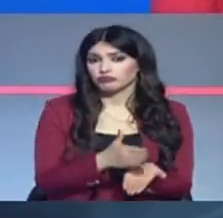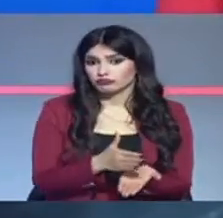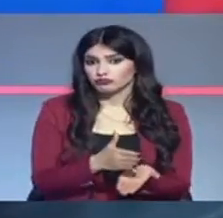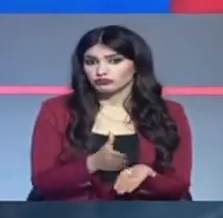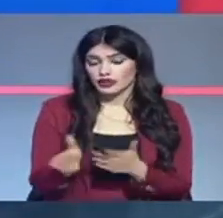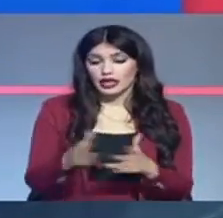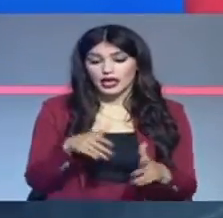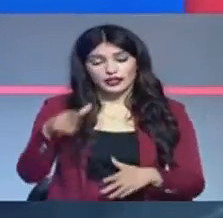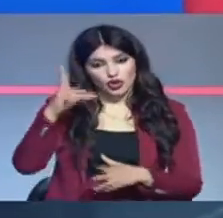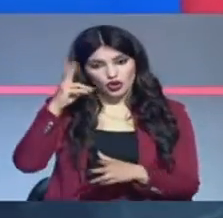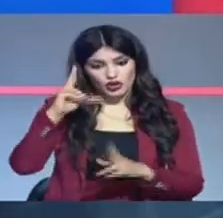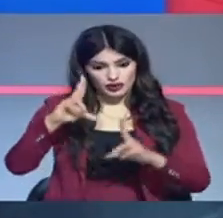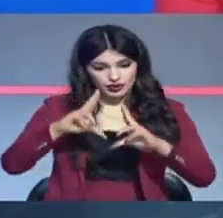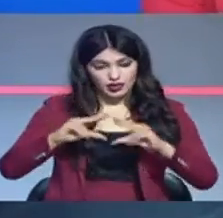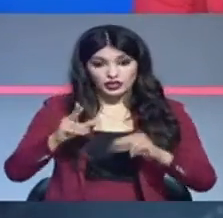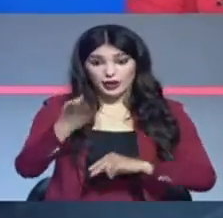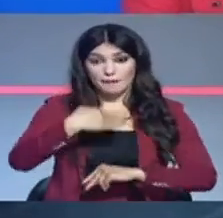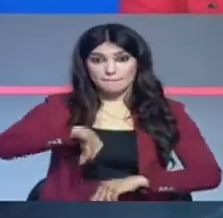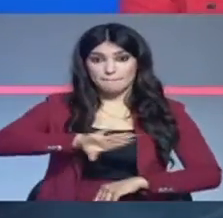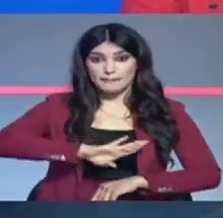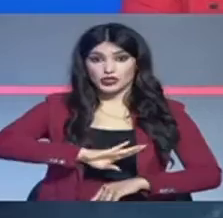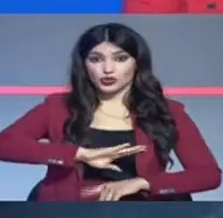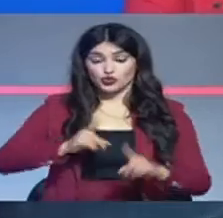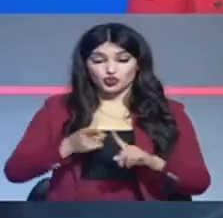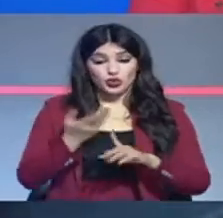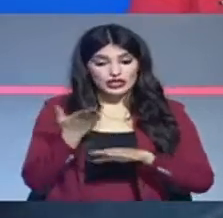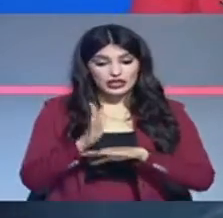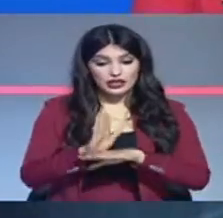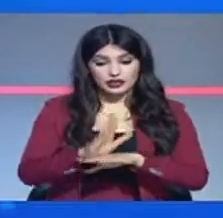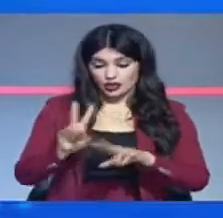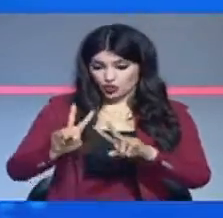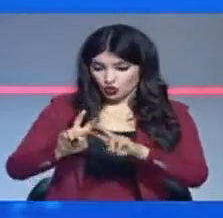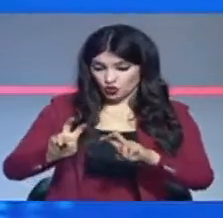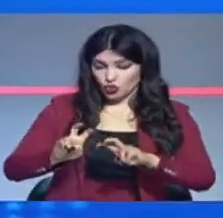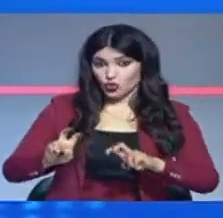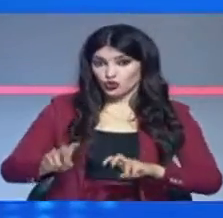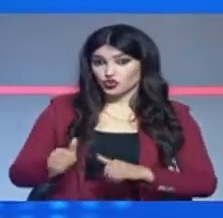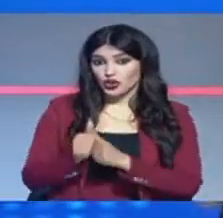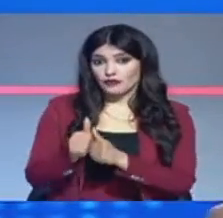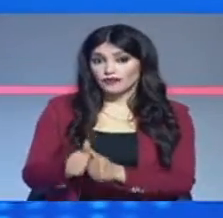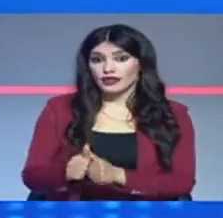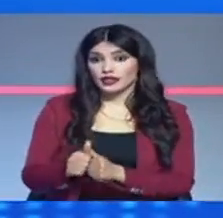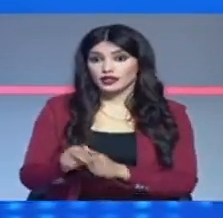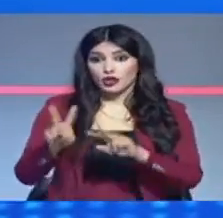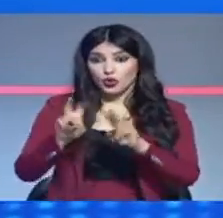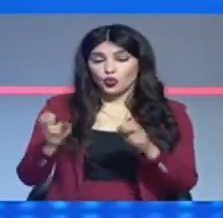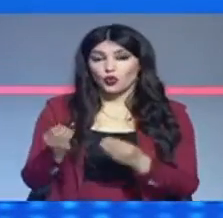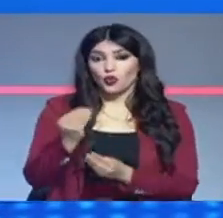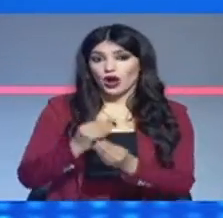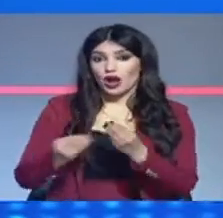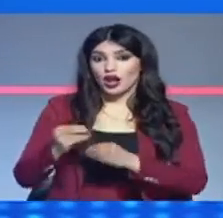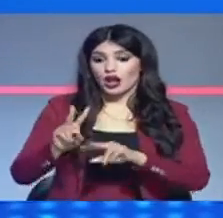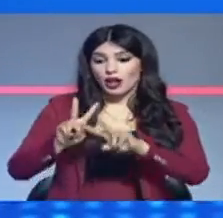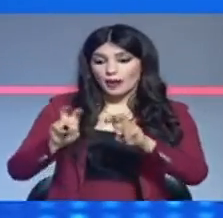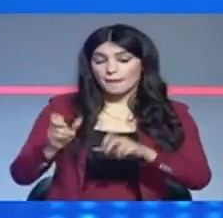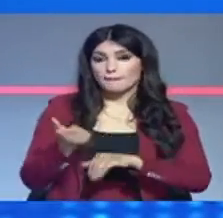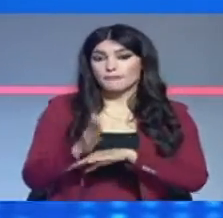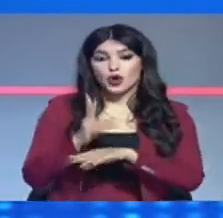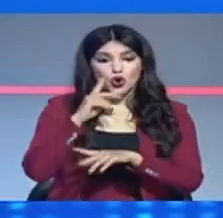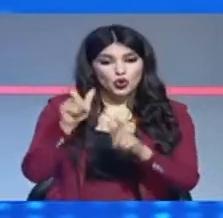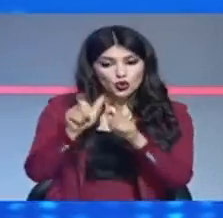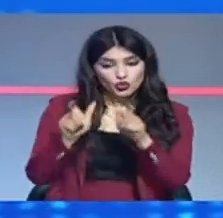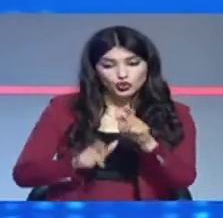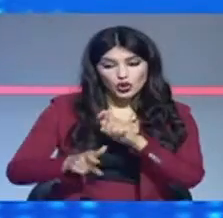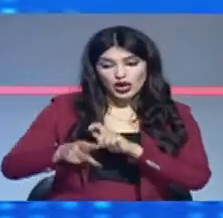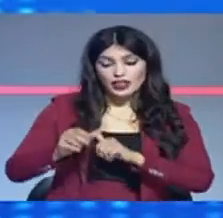ان تتحمل مسؤوليه الان في انتظار ان تظهر هذه التحقيقات المستعجله بين او حتى تحقيقات اخرى وعمليات رقابه